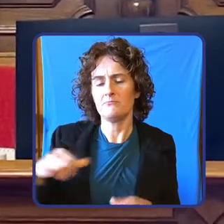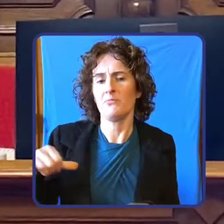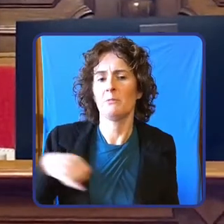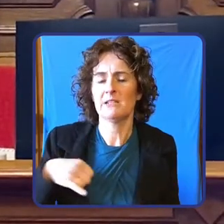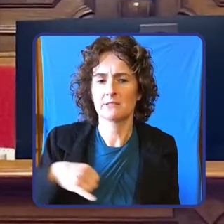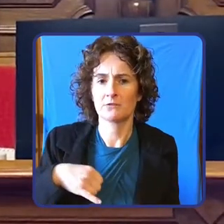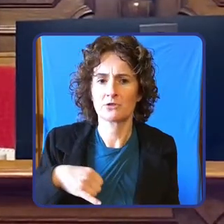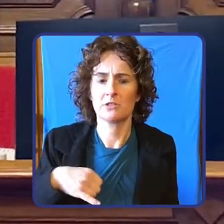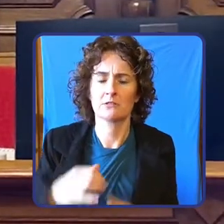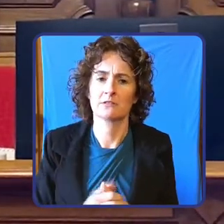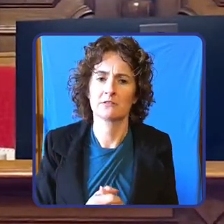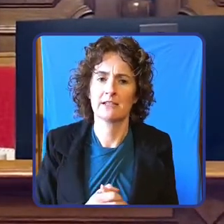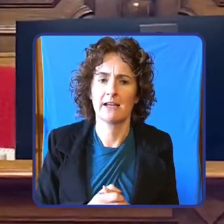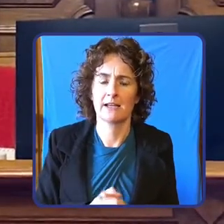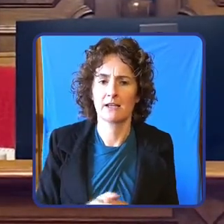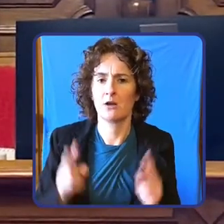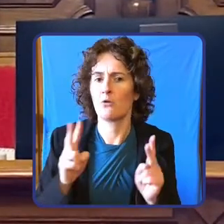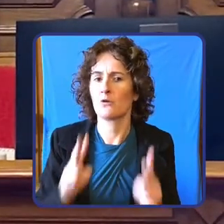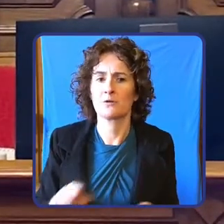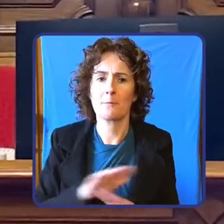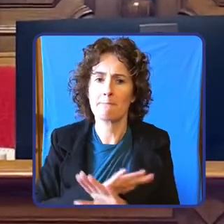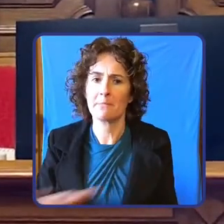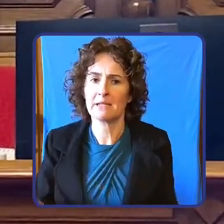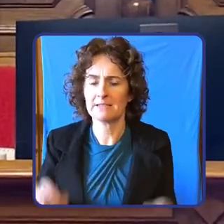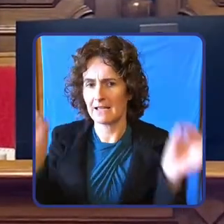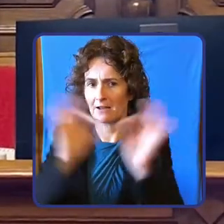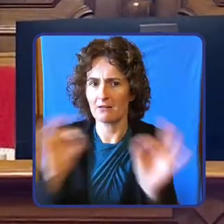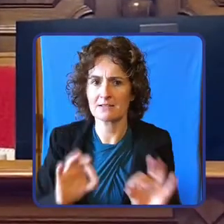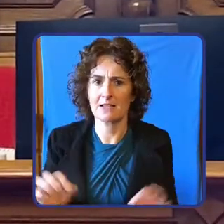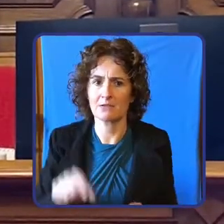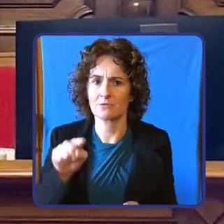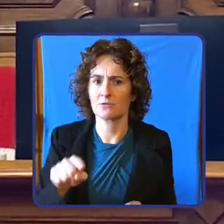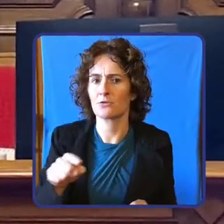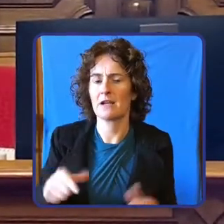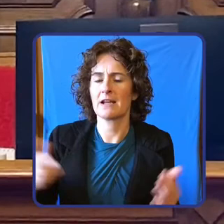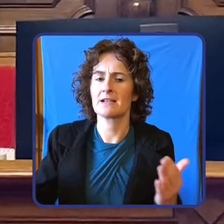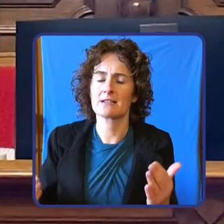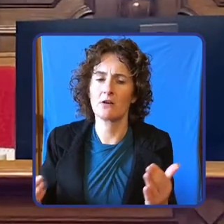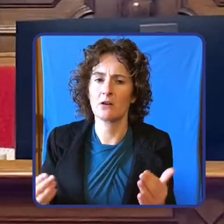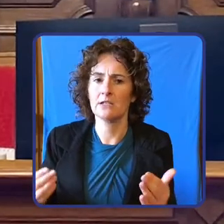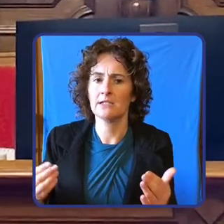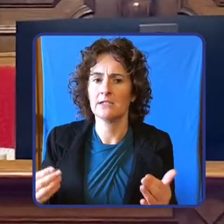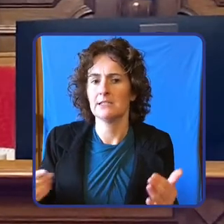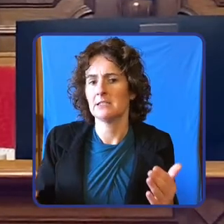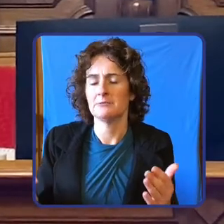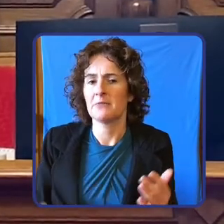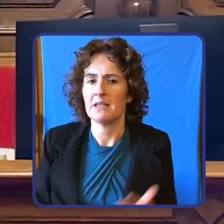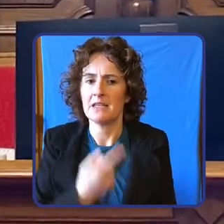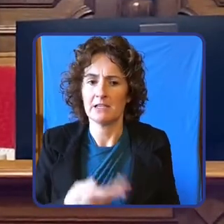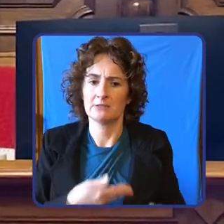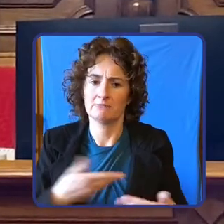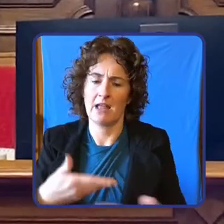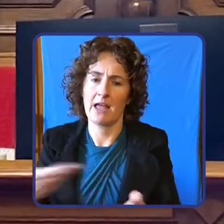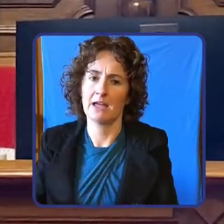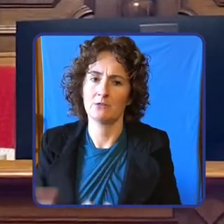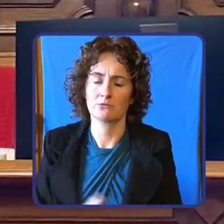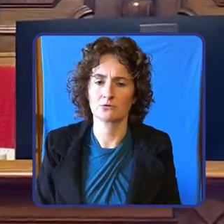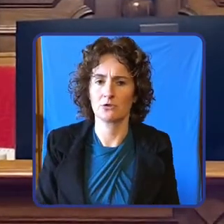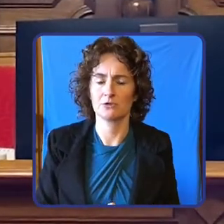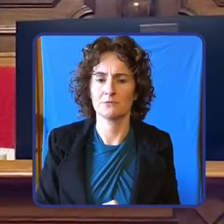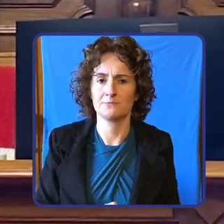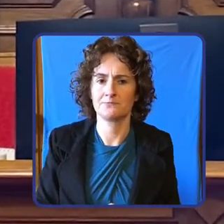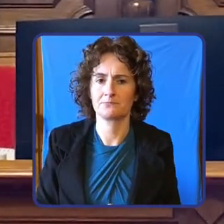hazudtak, minden egyes gazdálkodóhoz eljusson ez a hír. Ne mondja azt nekem, hogy valakihez nem jutott el ez a hír.